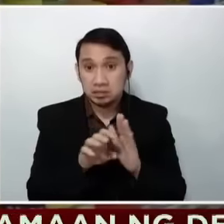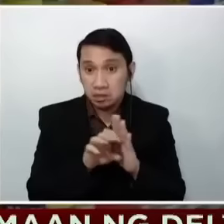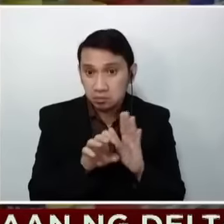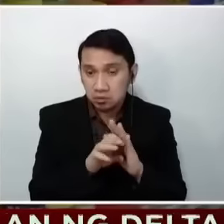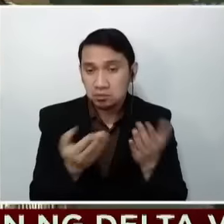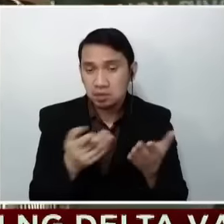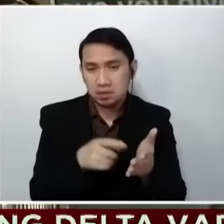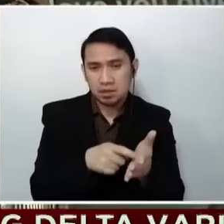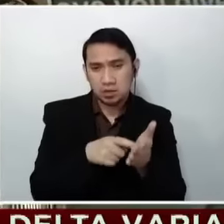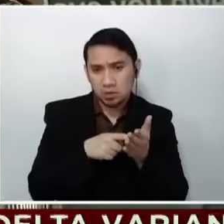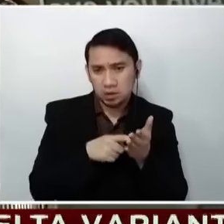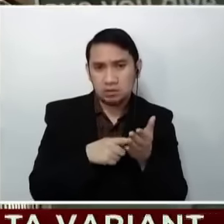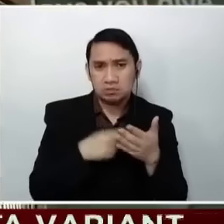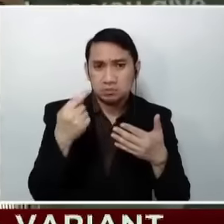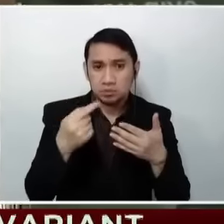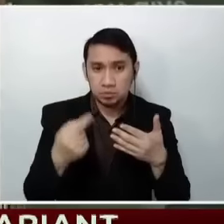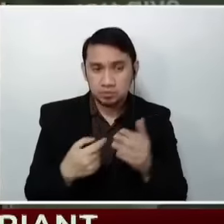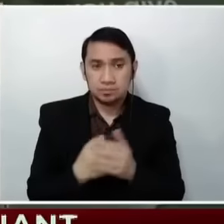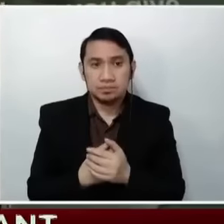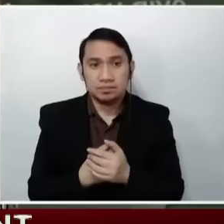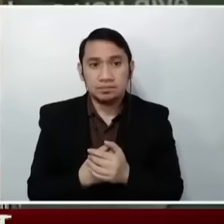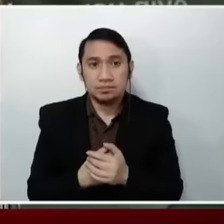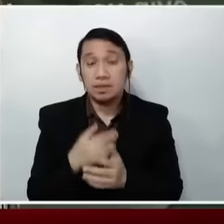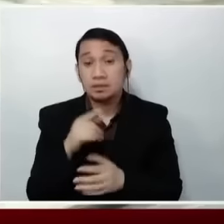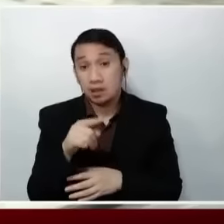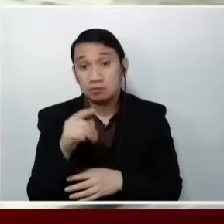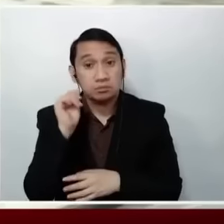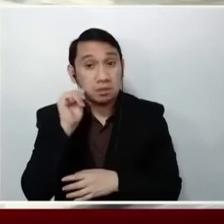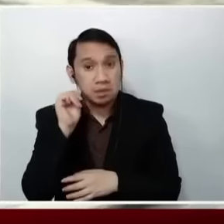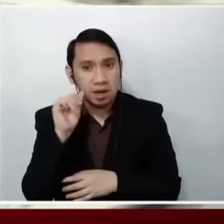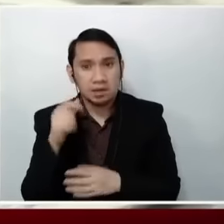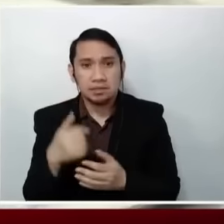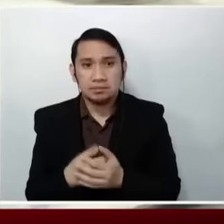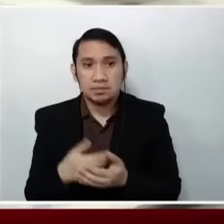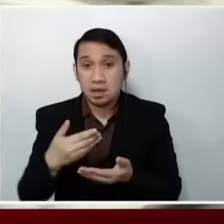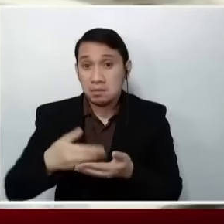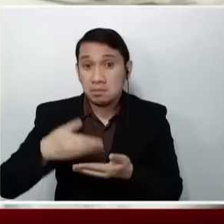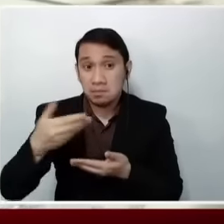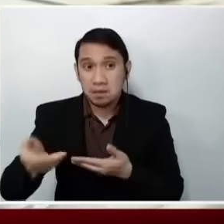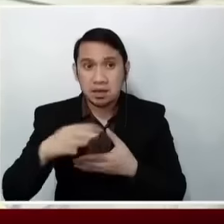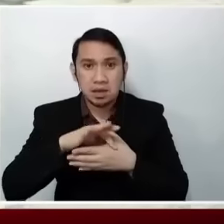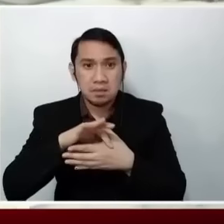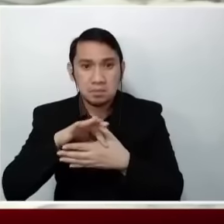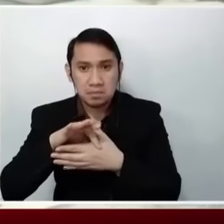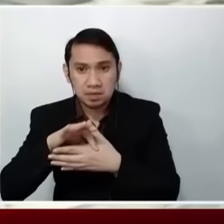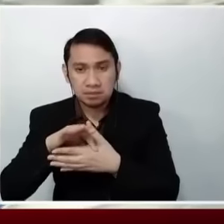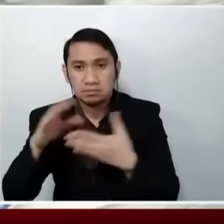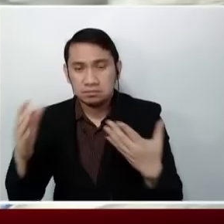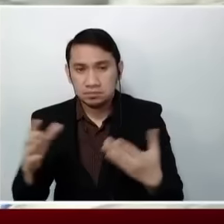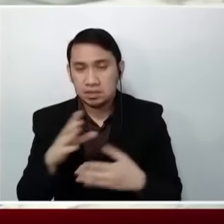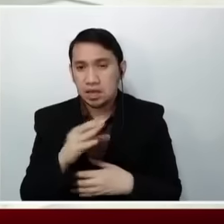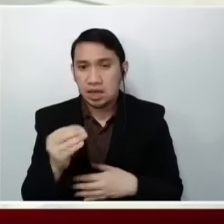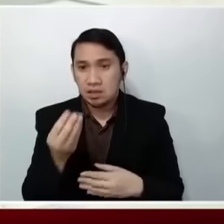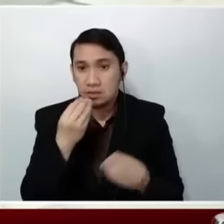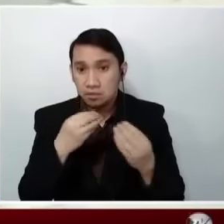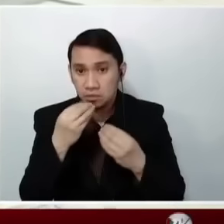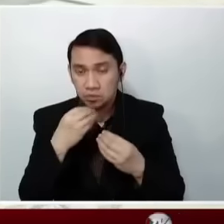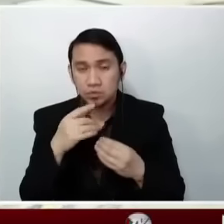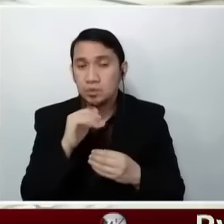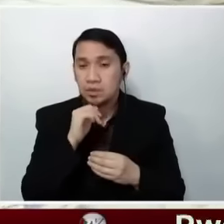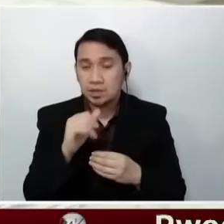kung ano-ano. Si Bing naman, sangkaterbang karne at pang-ulam ang binili para hindi nalalabas ang mga magulang at